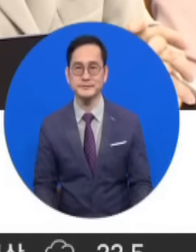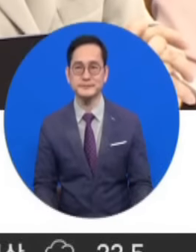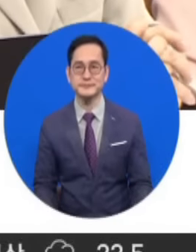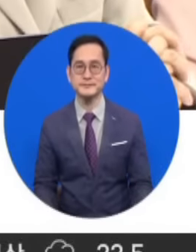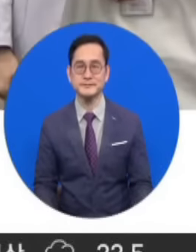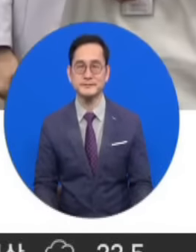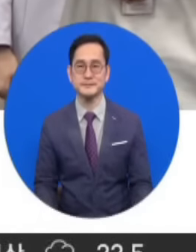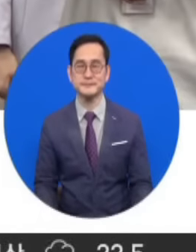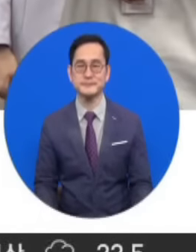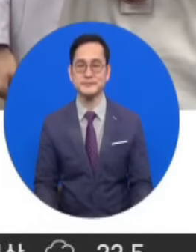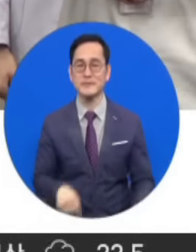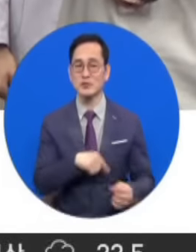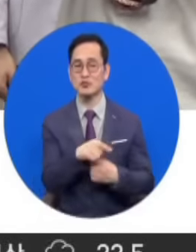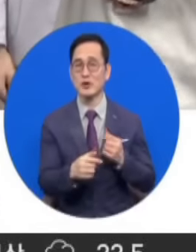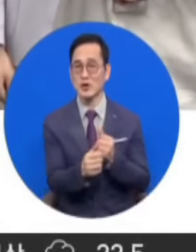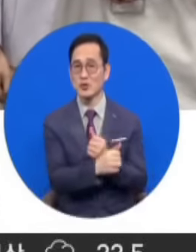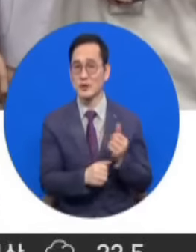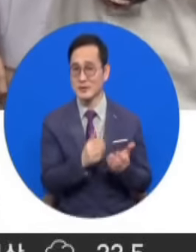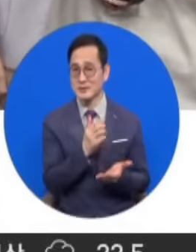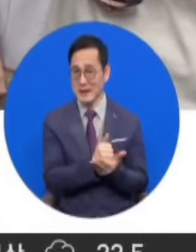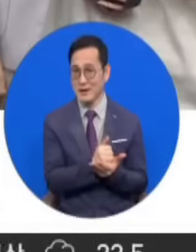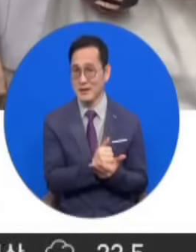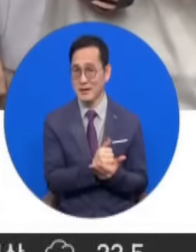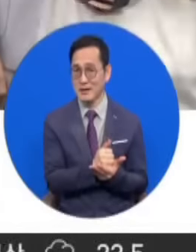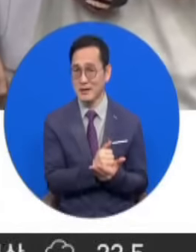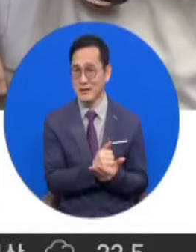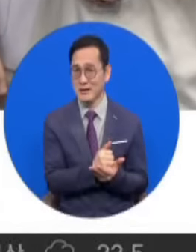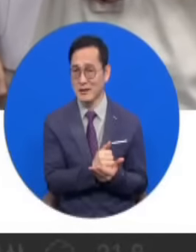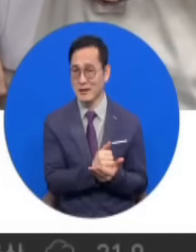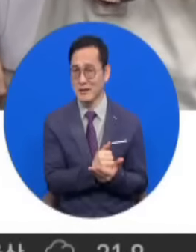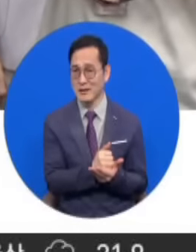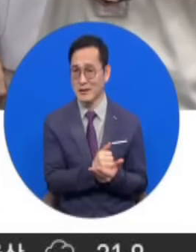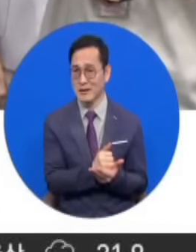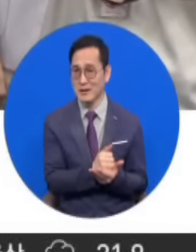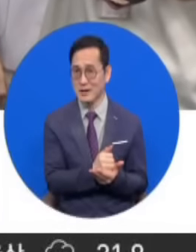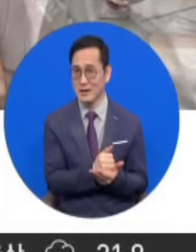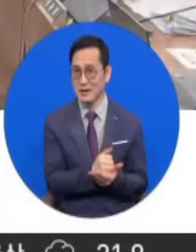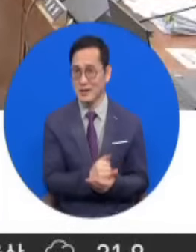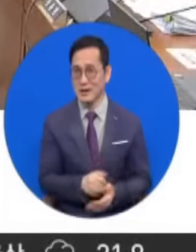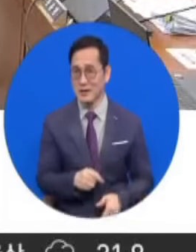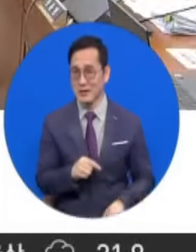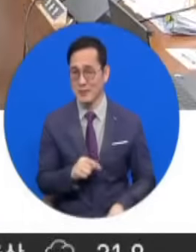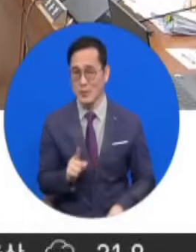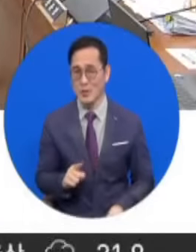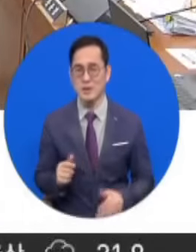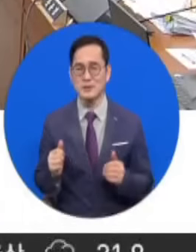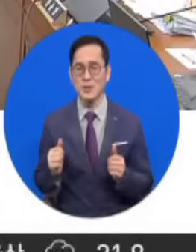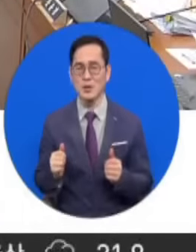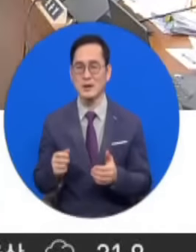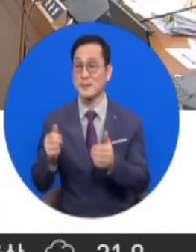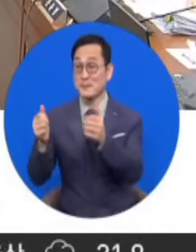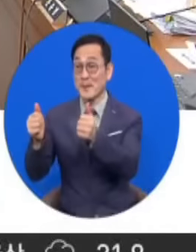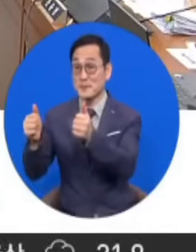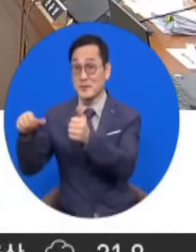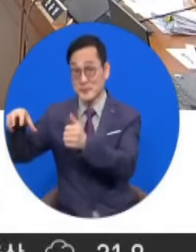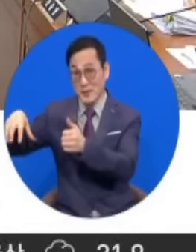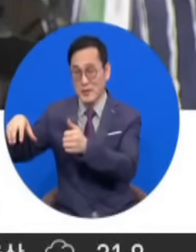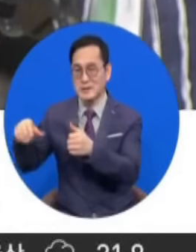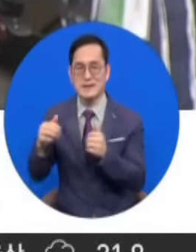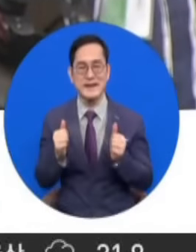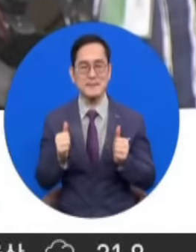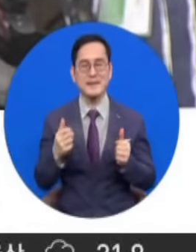사실 이제 운영위원장의 입장은 실질적으로는 이제 법제에서 보면 재판장과 똑같거든요. 그러면 이걸 운영을 야당 여당